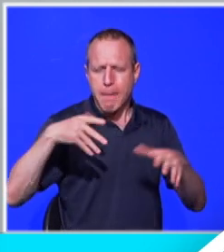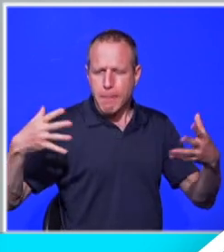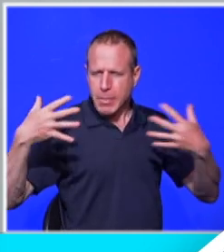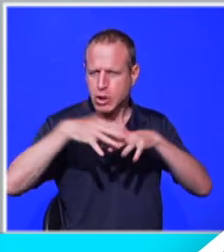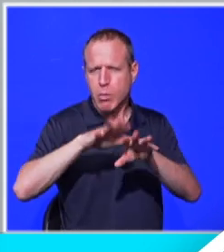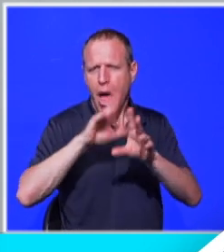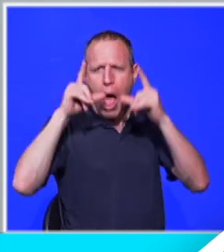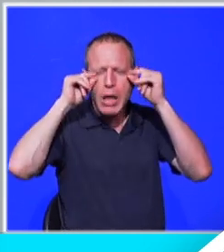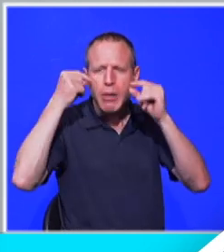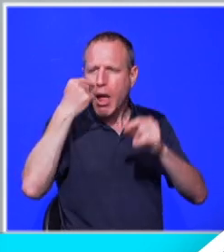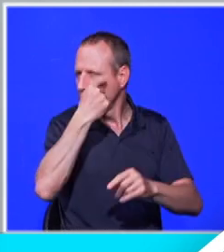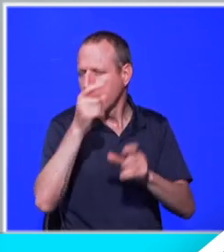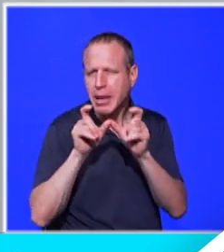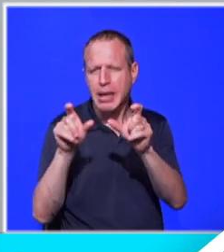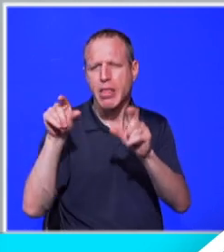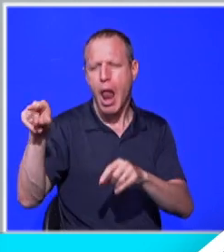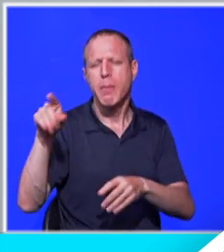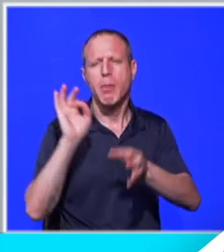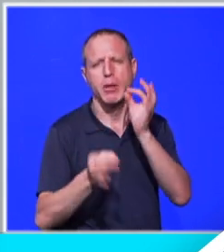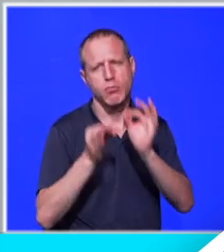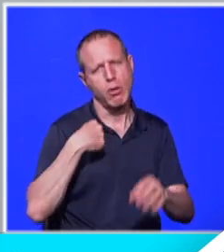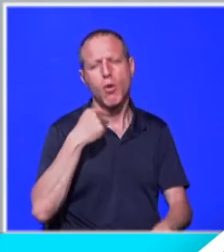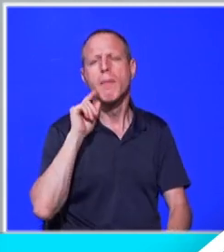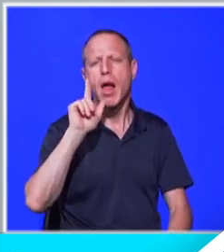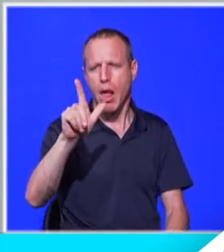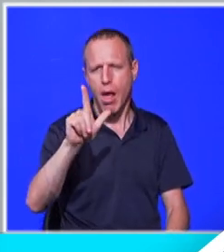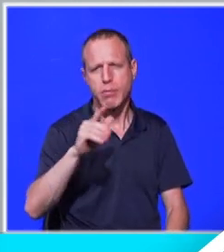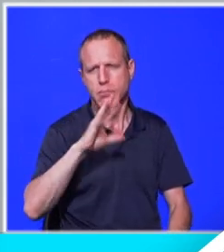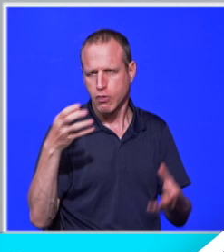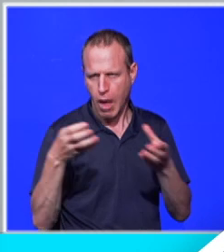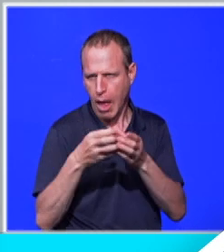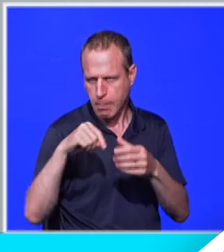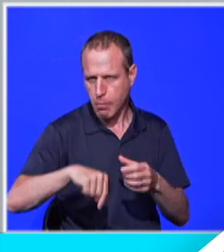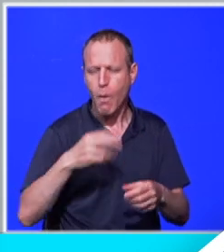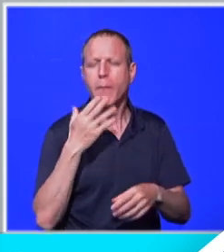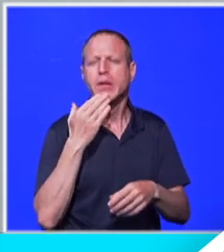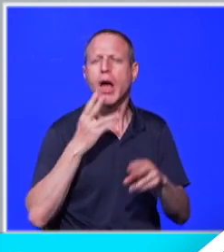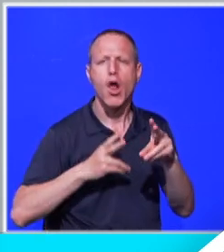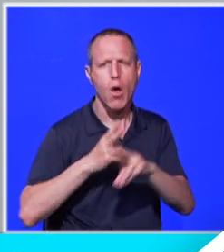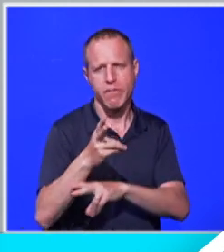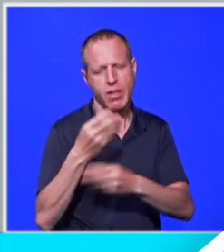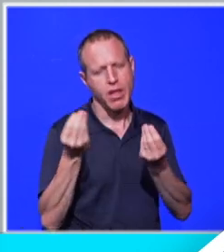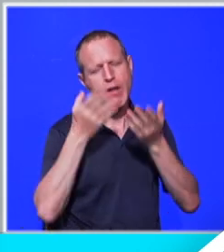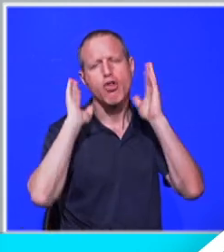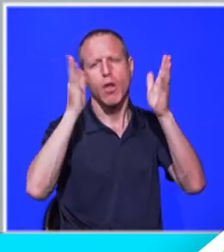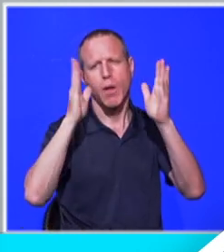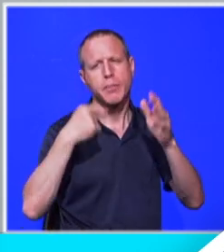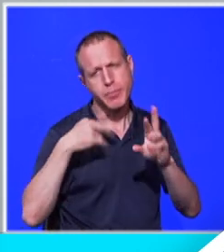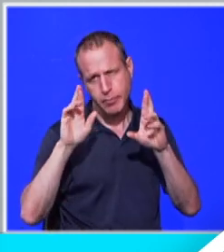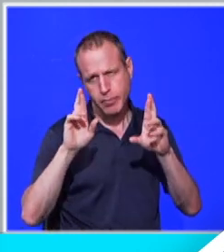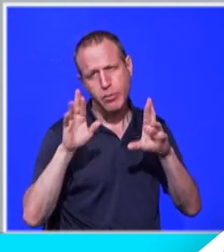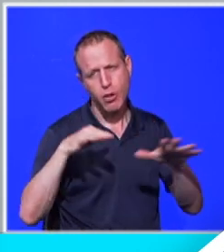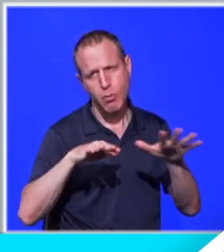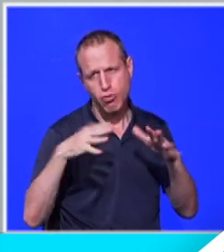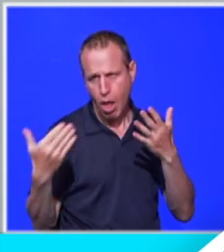עצמה עיניים, הגנה עליהם בבתי משפט. אני אומר לך, מה שהעם פה בישראל עובר, זה דבר היום ונורא. ואני מקווה